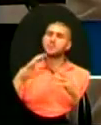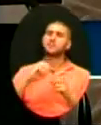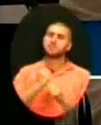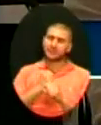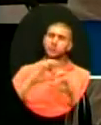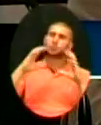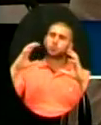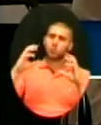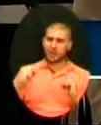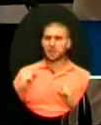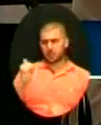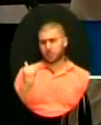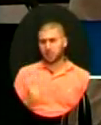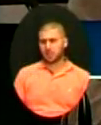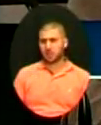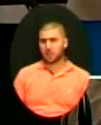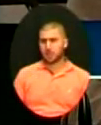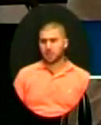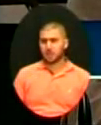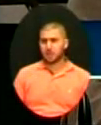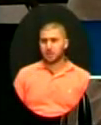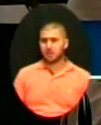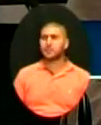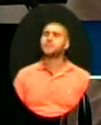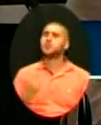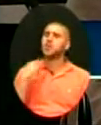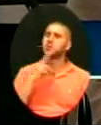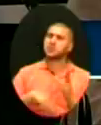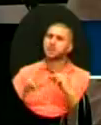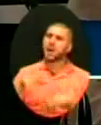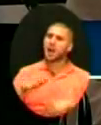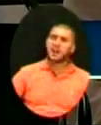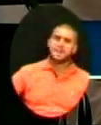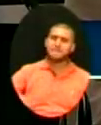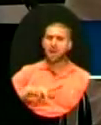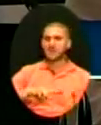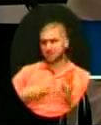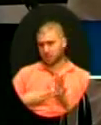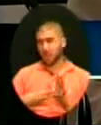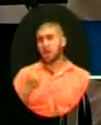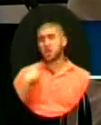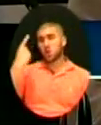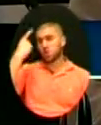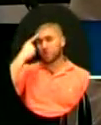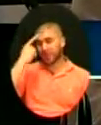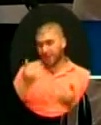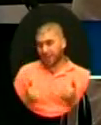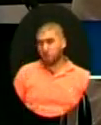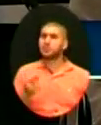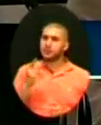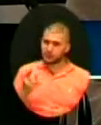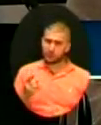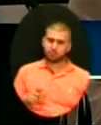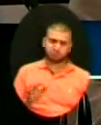איתן. ולכן, כשאנחנו מדברים על מרחב מדיני, אני חושב שהיום זו שעת